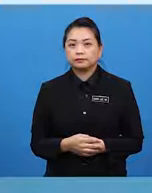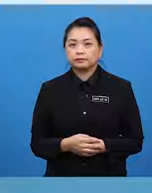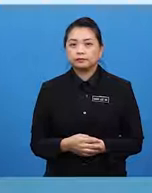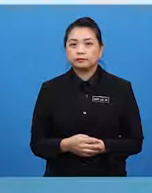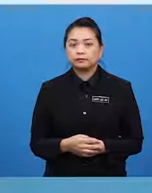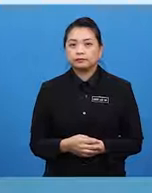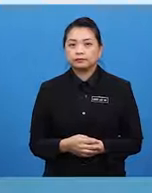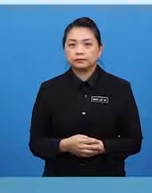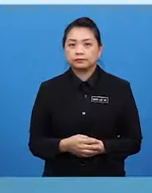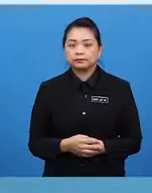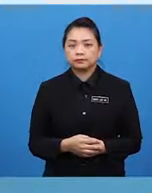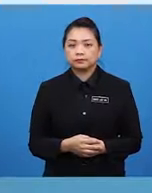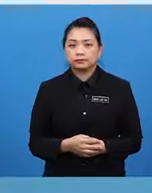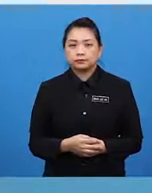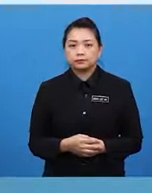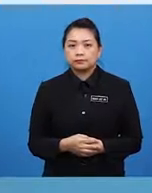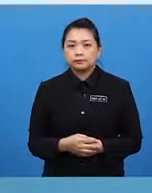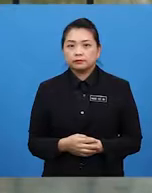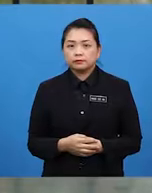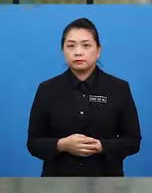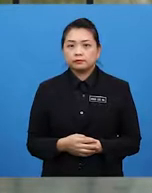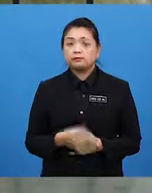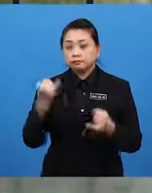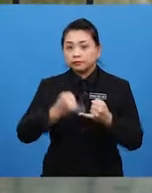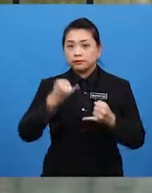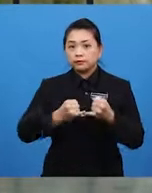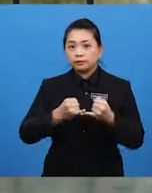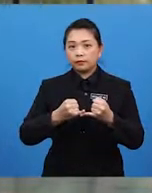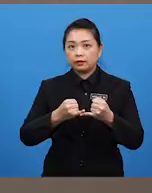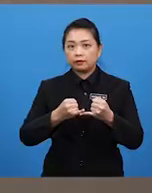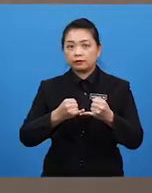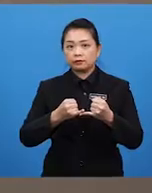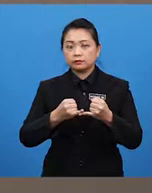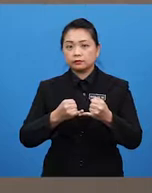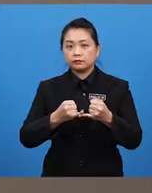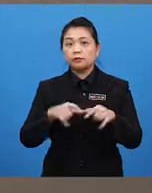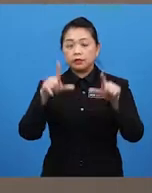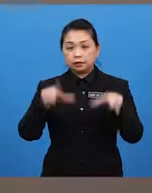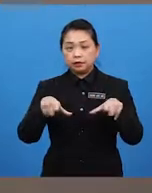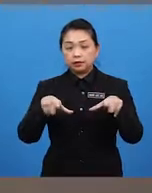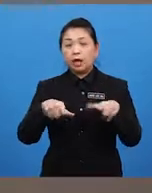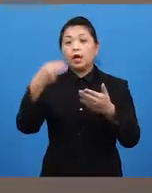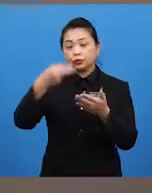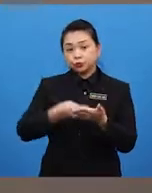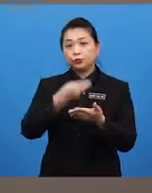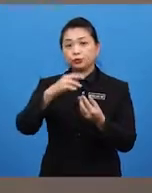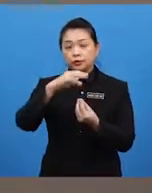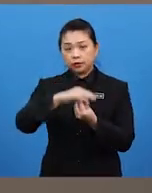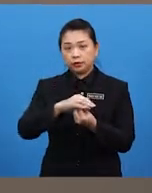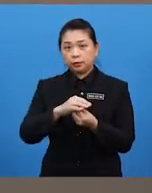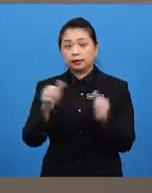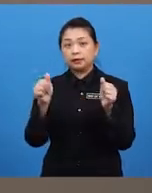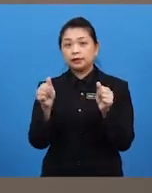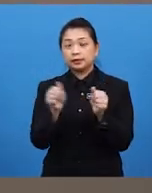Hai banget Hai Langkah terakhir ialah hiaskan Supreme Cina win-win